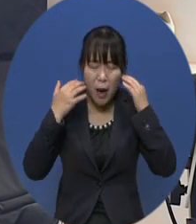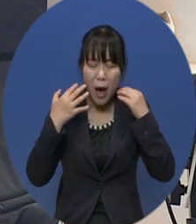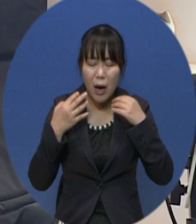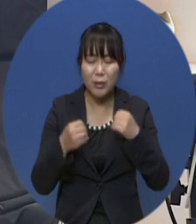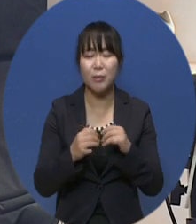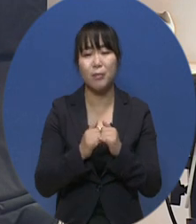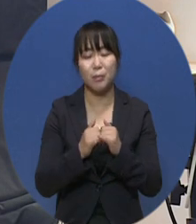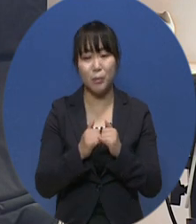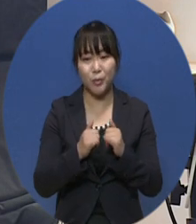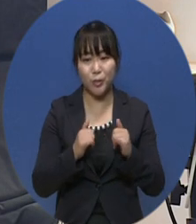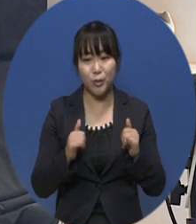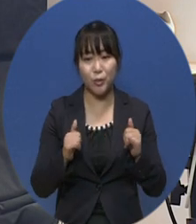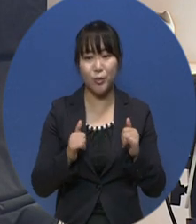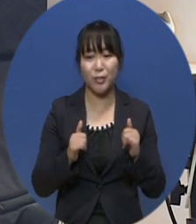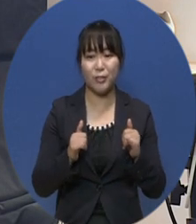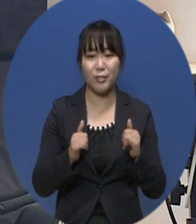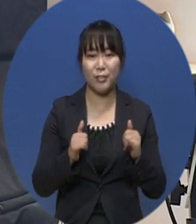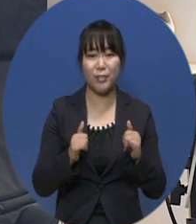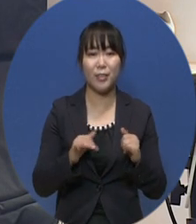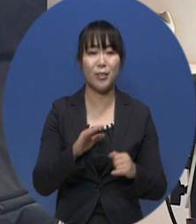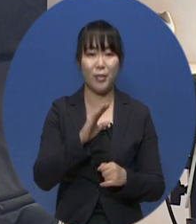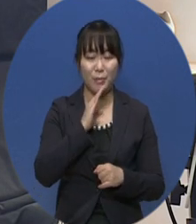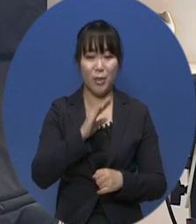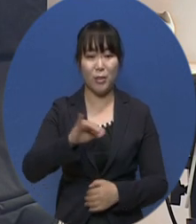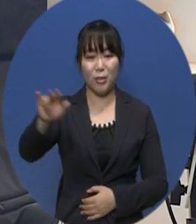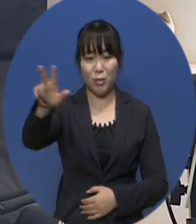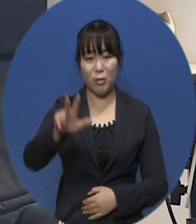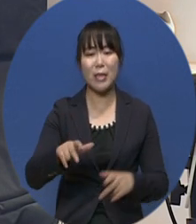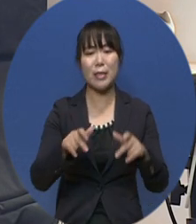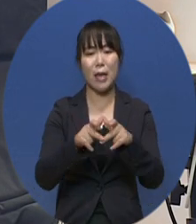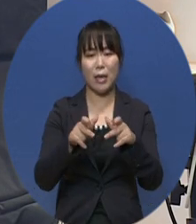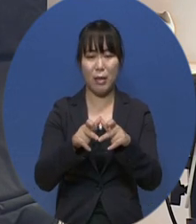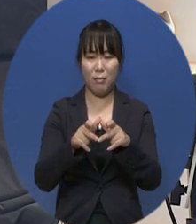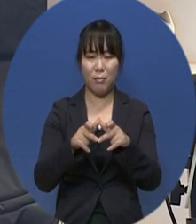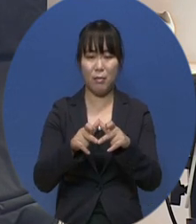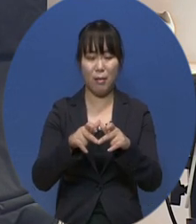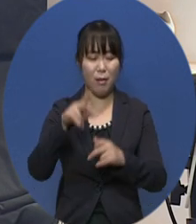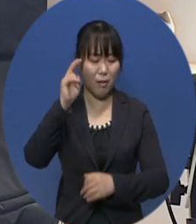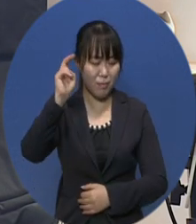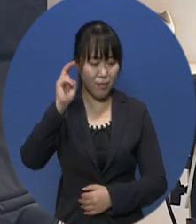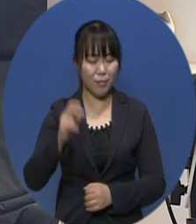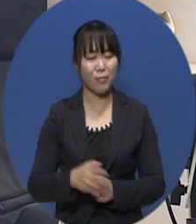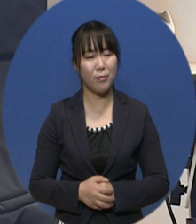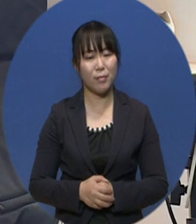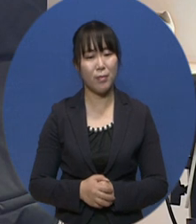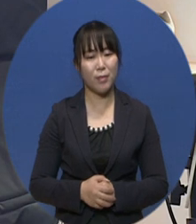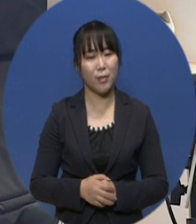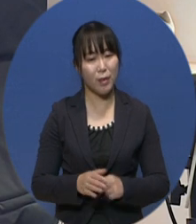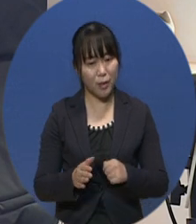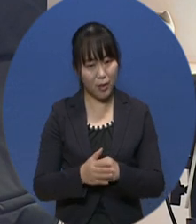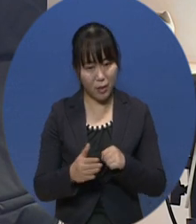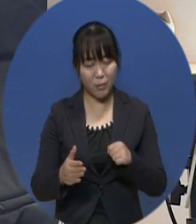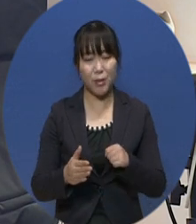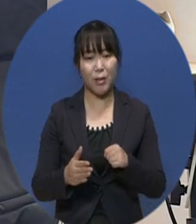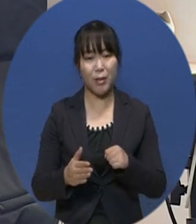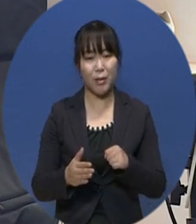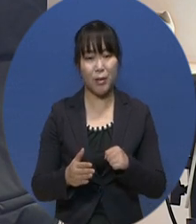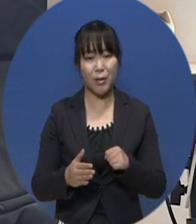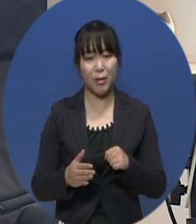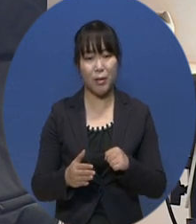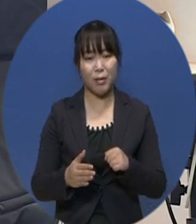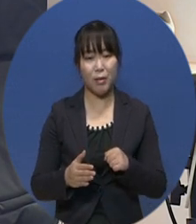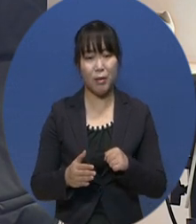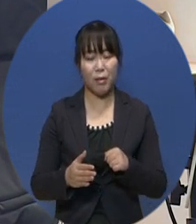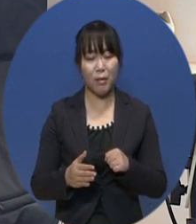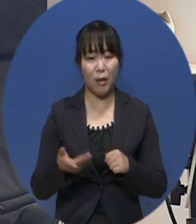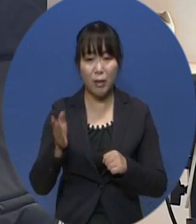좀 큰 고생을 하는 분들은 전국에 계신 장애인분들이 아닐까 생각을 합니다. 그래서 그런데